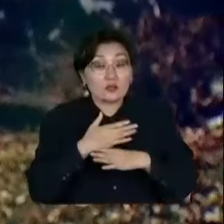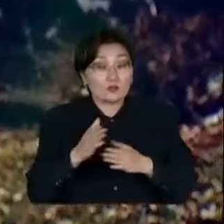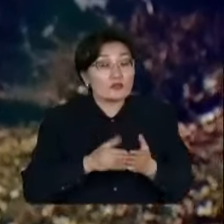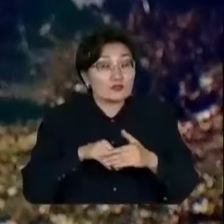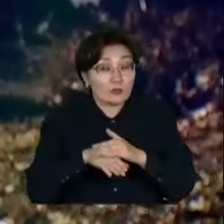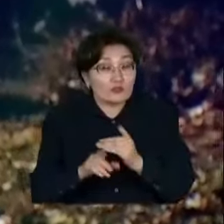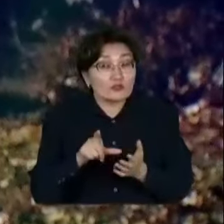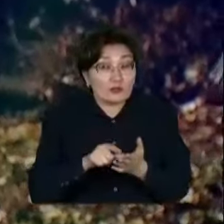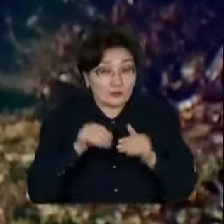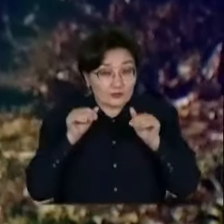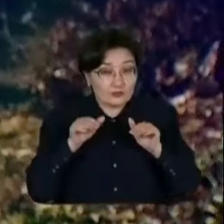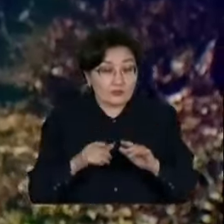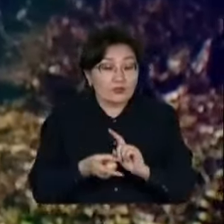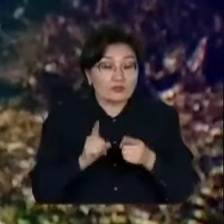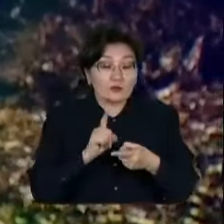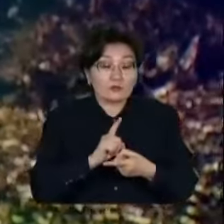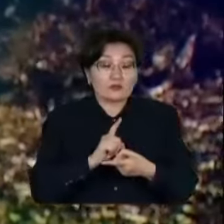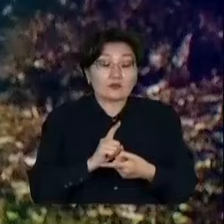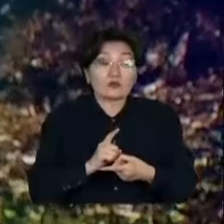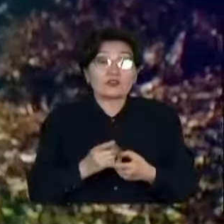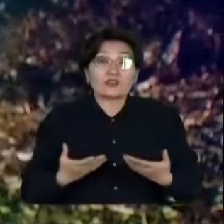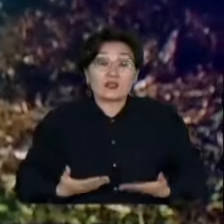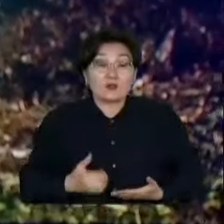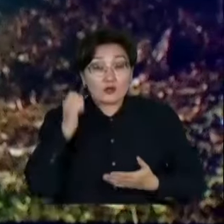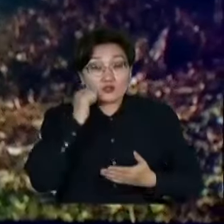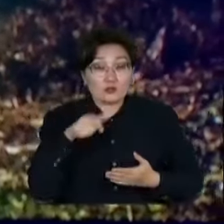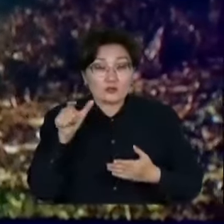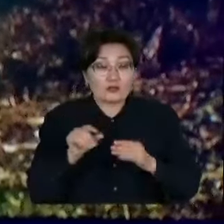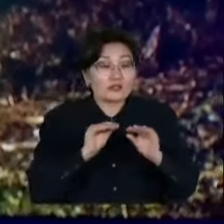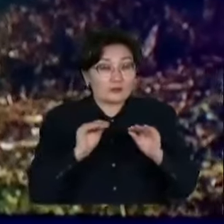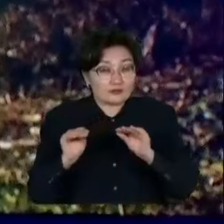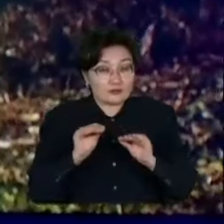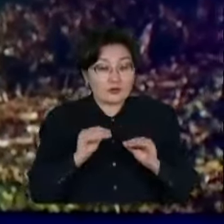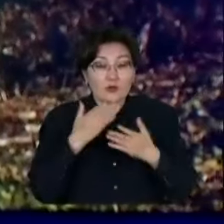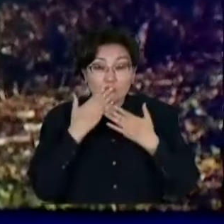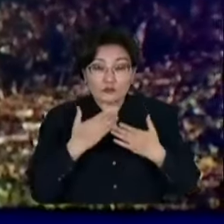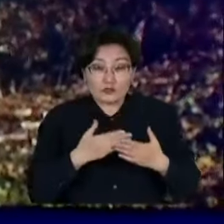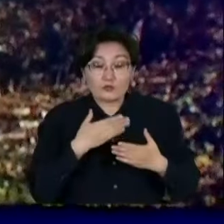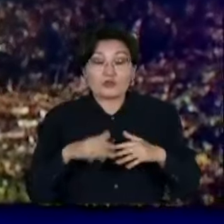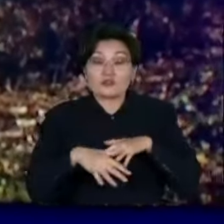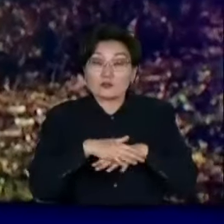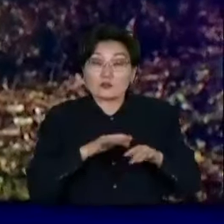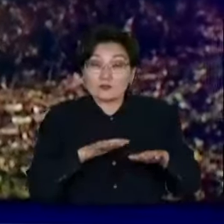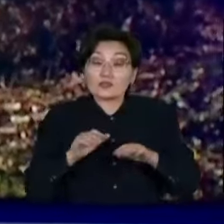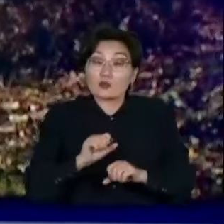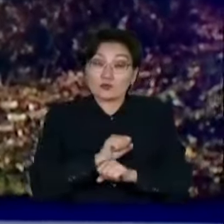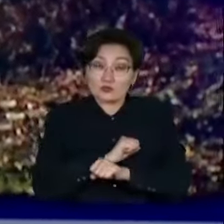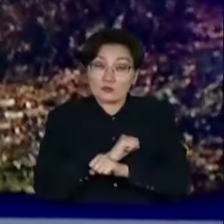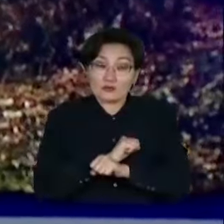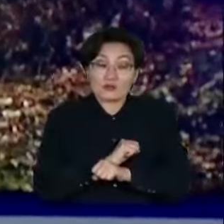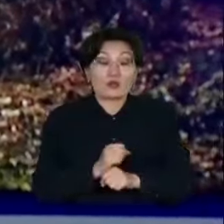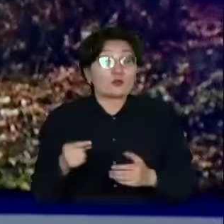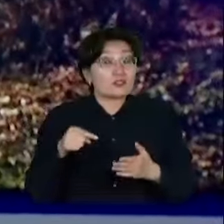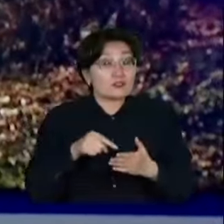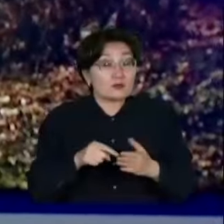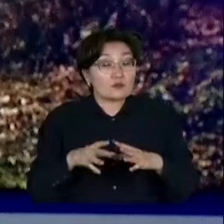на пенсию решила променять размеренную жизнь пожилого человека на благоустройство излюбленного горожанами места отдыха. Оказалось,